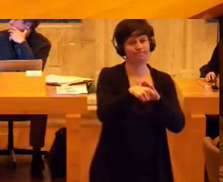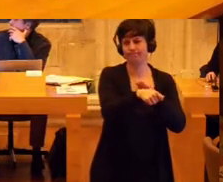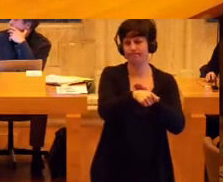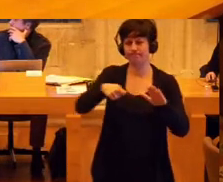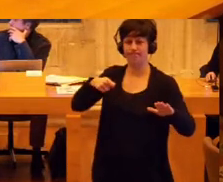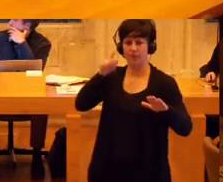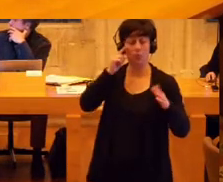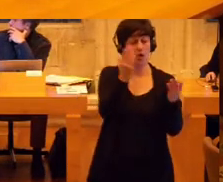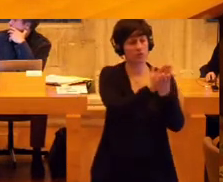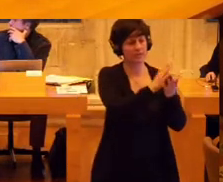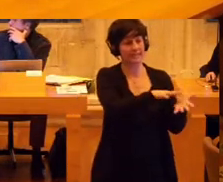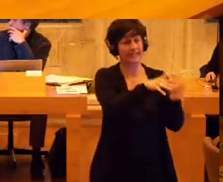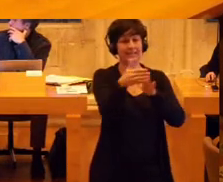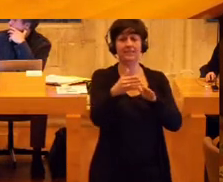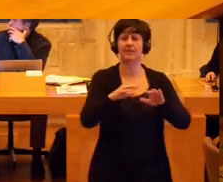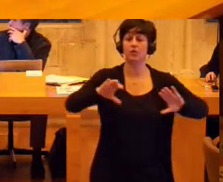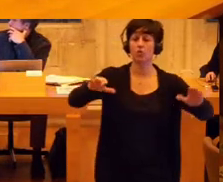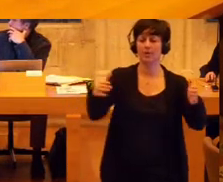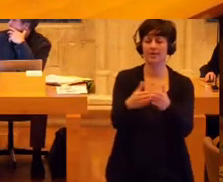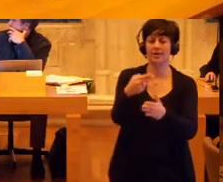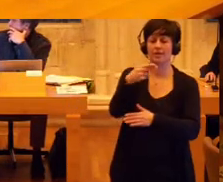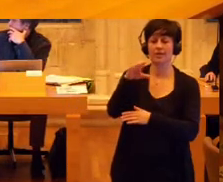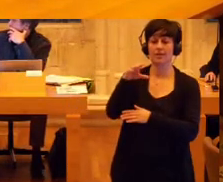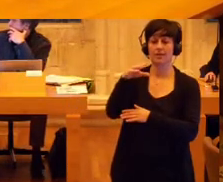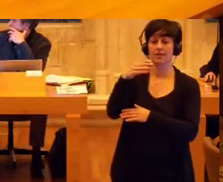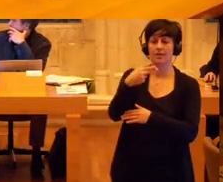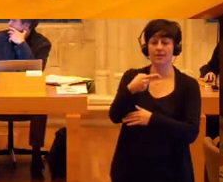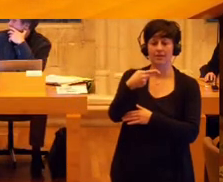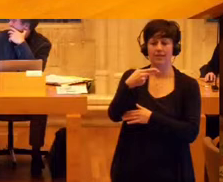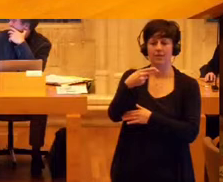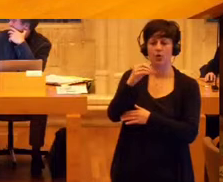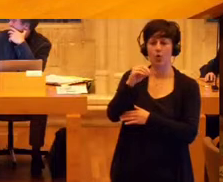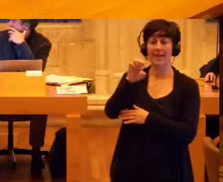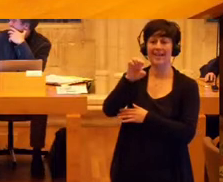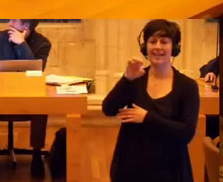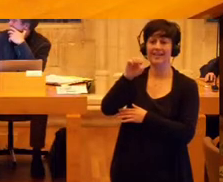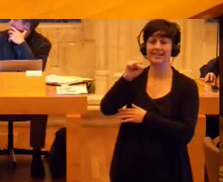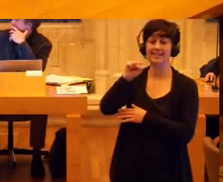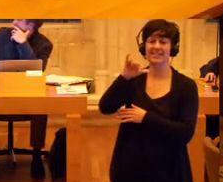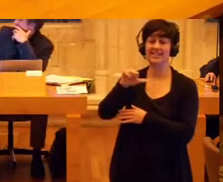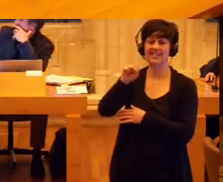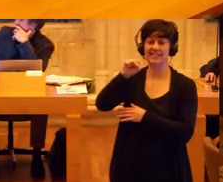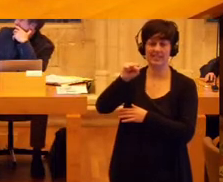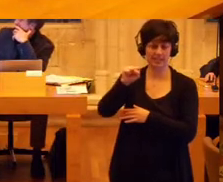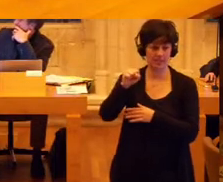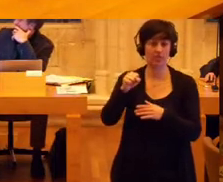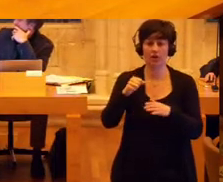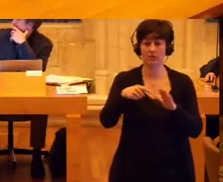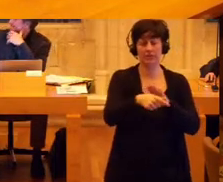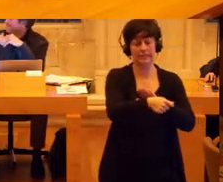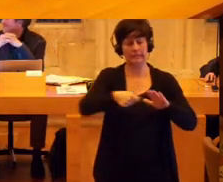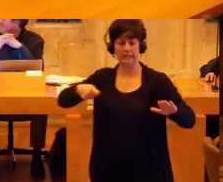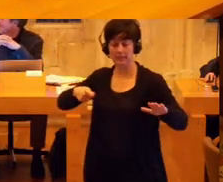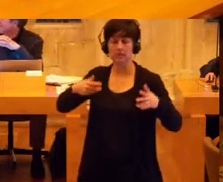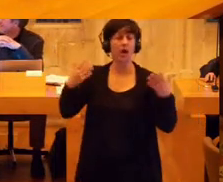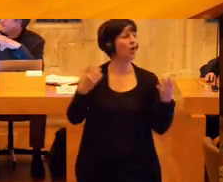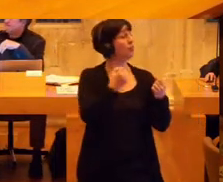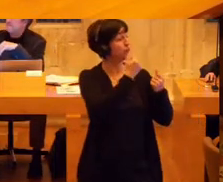a évolué, c'est celle à la compagnie Noesis. Noesis. Oui. Noesis, pardon. Si, il y avait, alors là, j'ai plusieurs